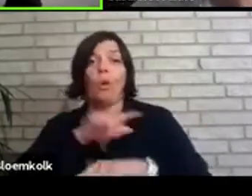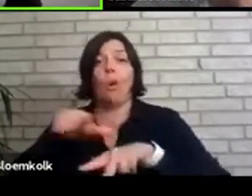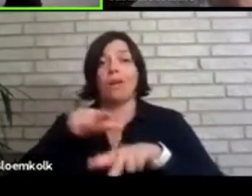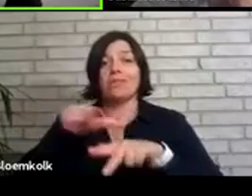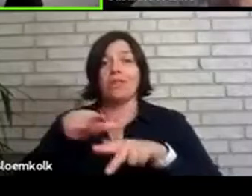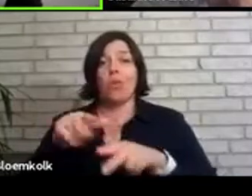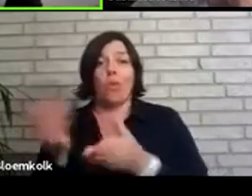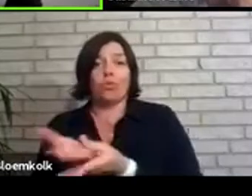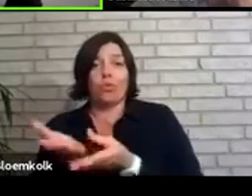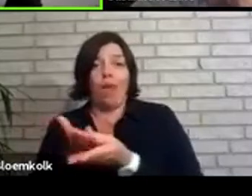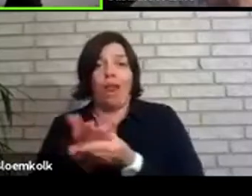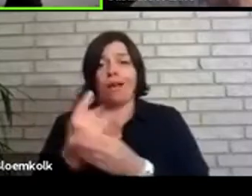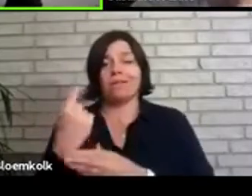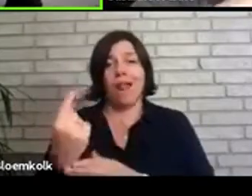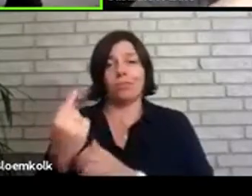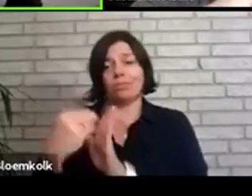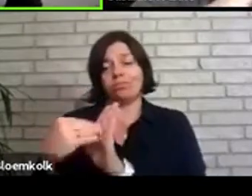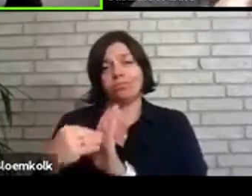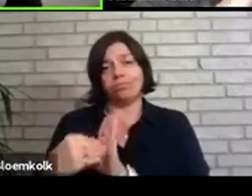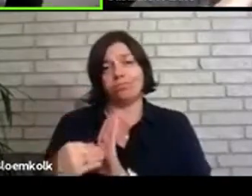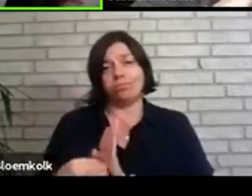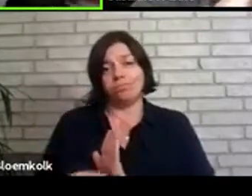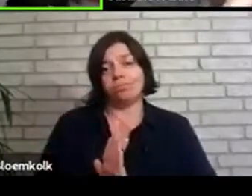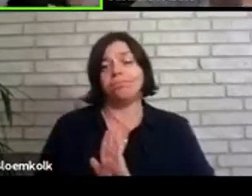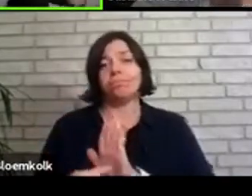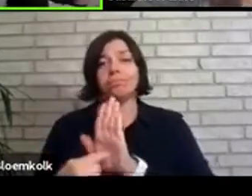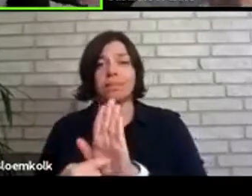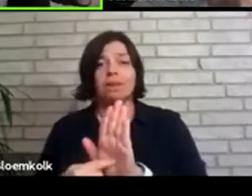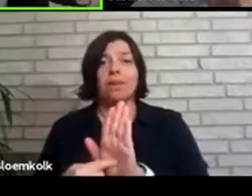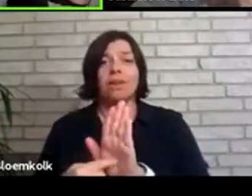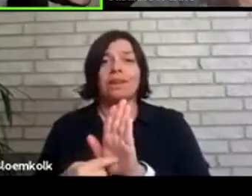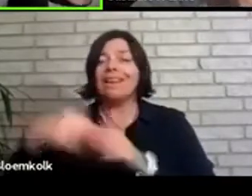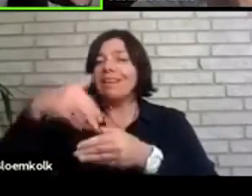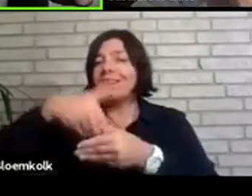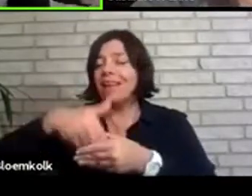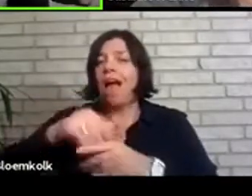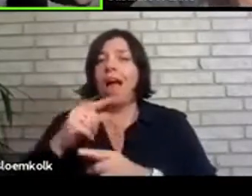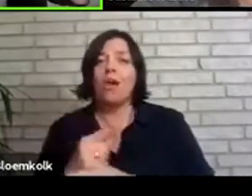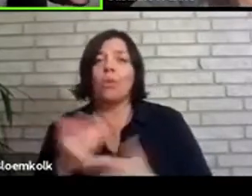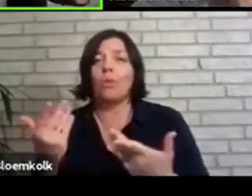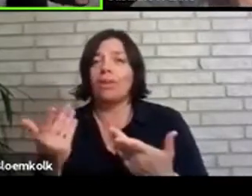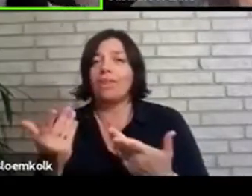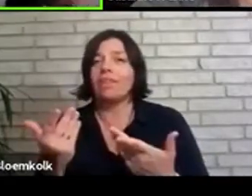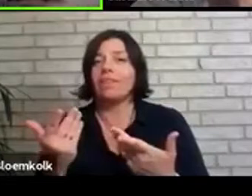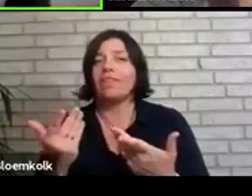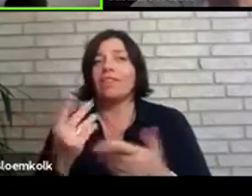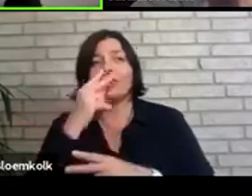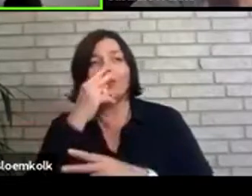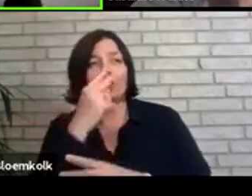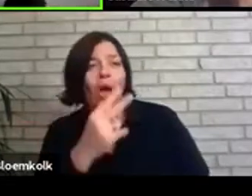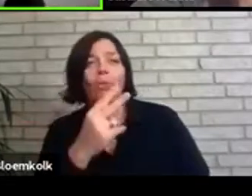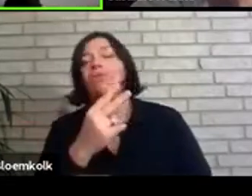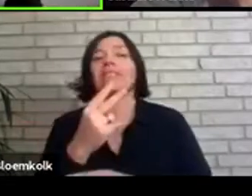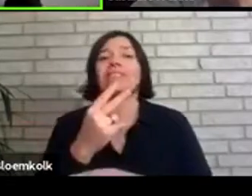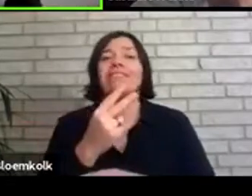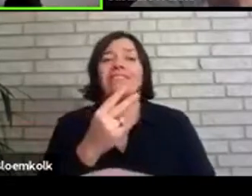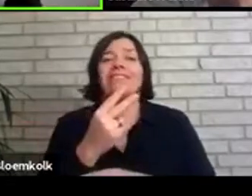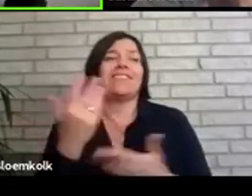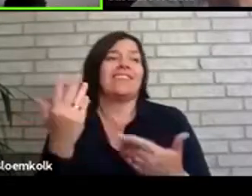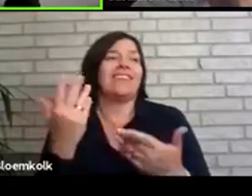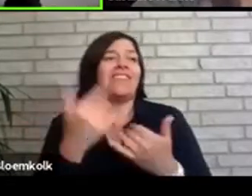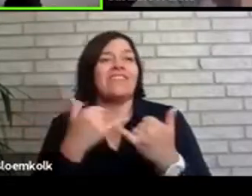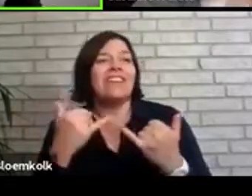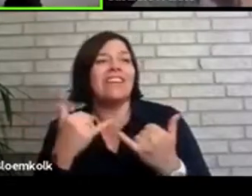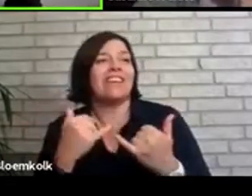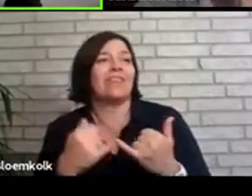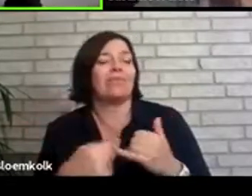haben sich da sozusagen auch über die verschiedenen Gruppierungen hinweg organisiert, auch teilweise nur